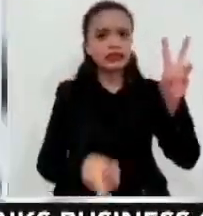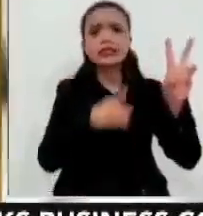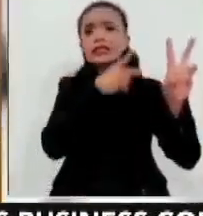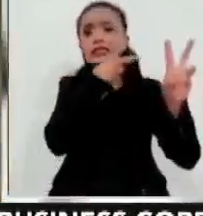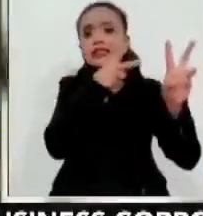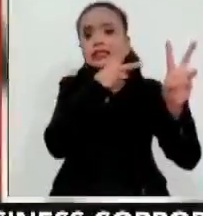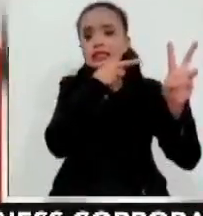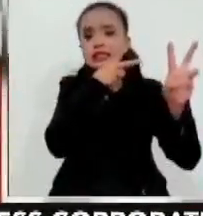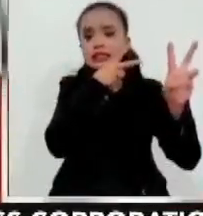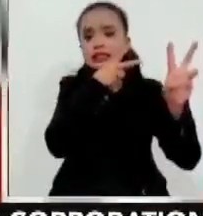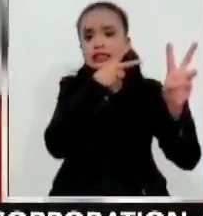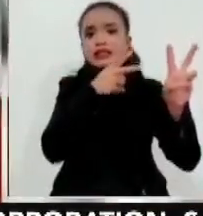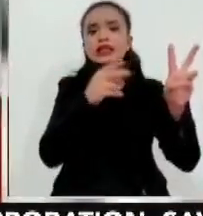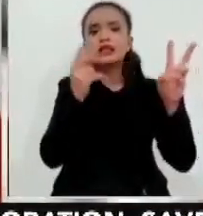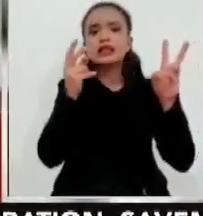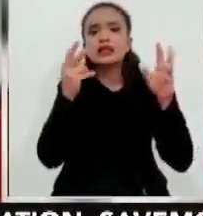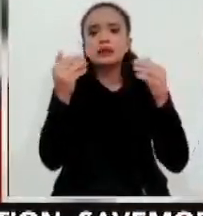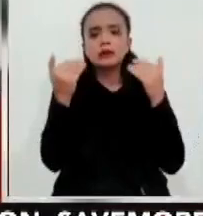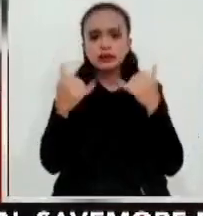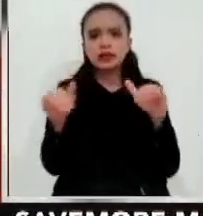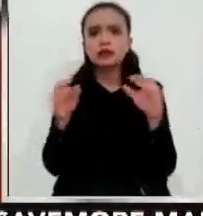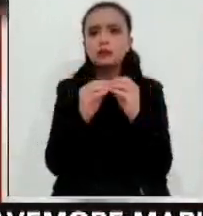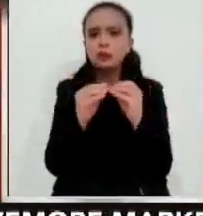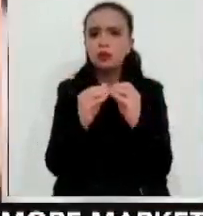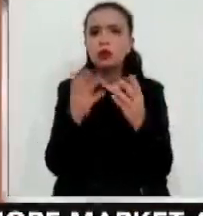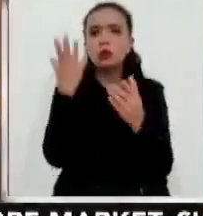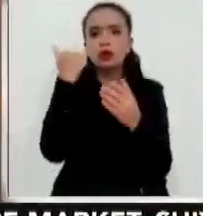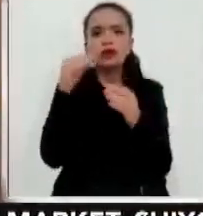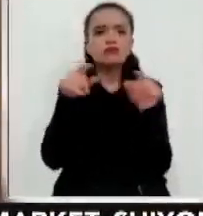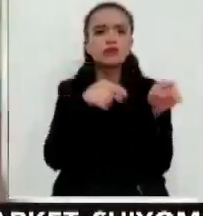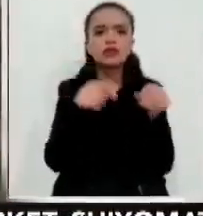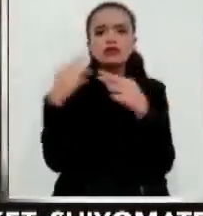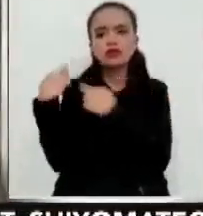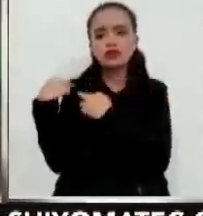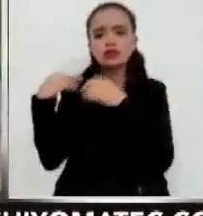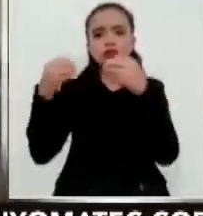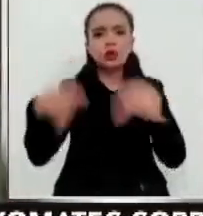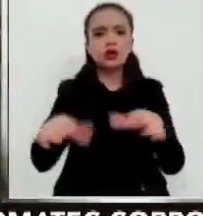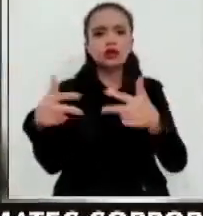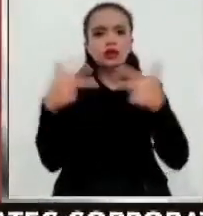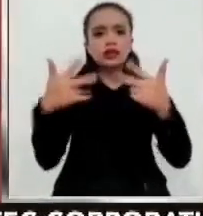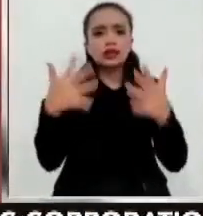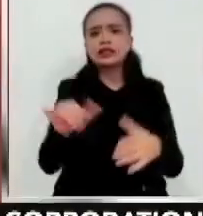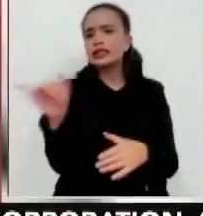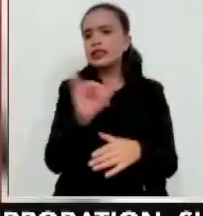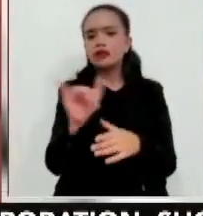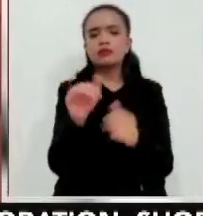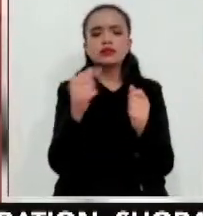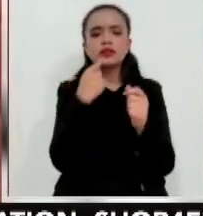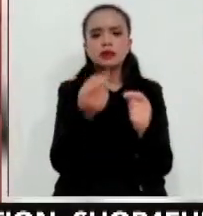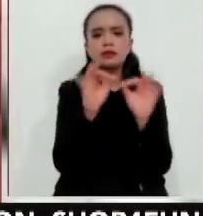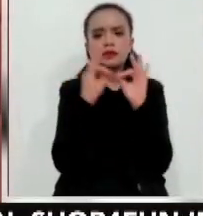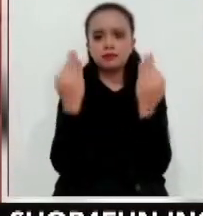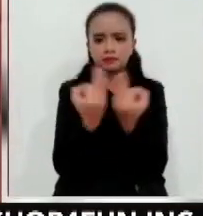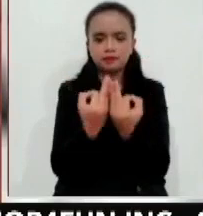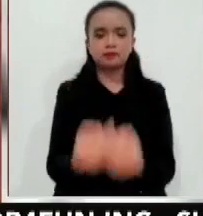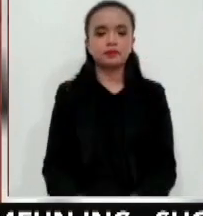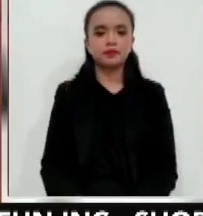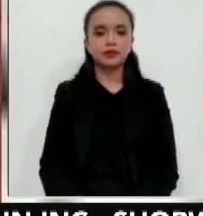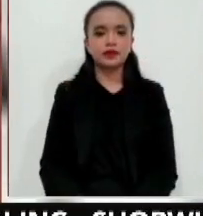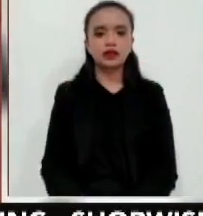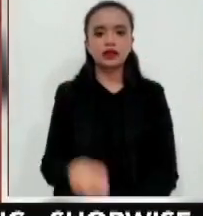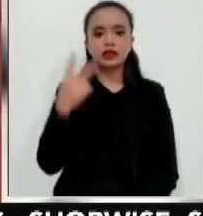nasa likod ng pagkawala ng iba pang mga sabongero kaya ng sinasabi ng kanilang mga kaanak. If it's a pattern that is established, if we're